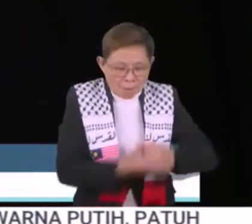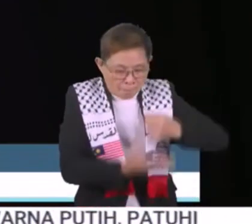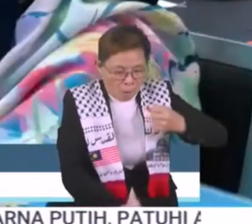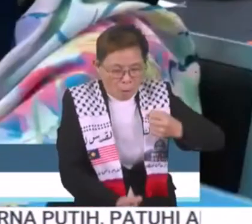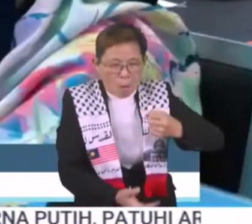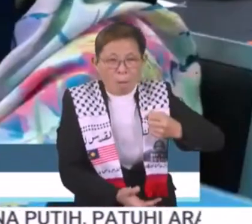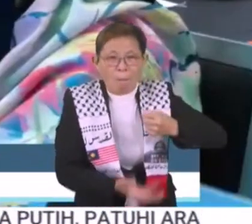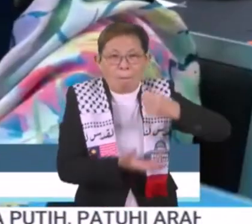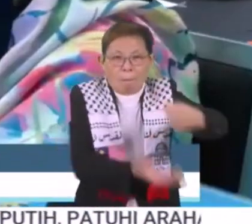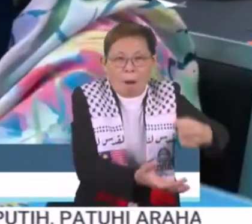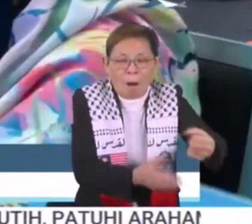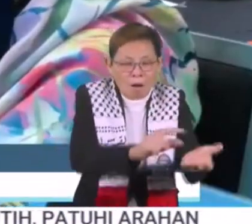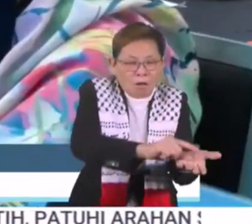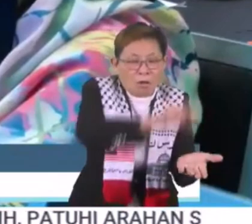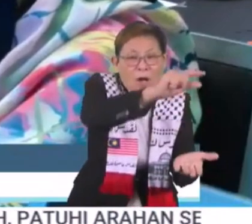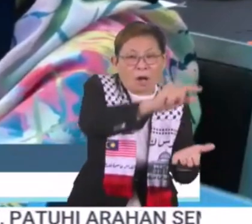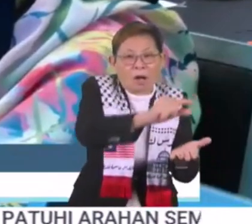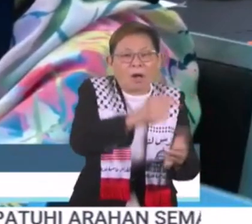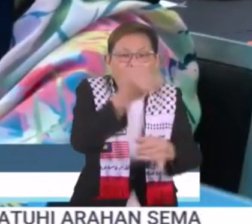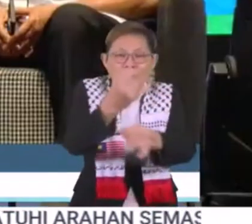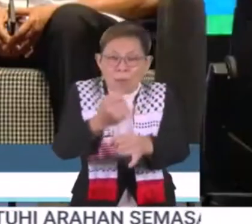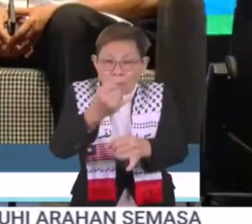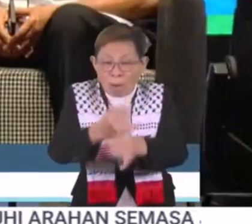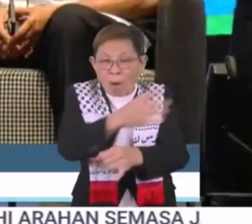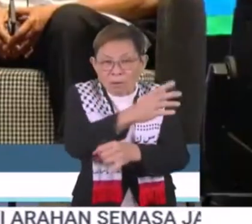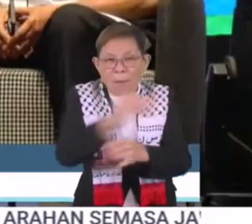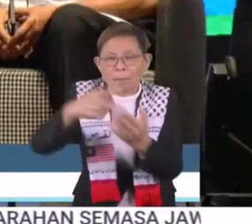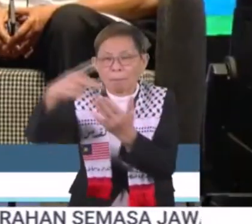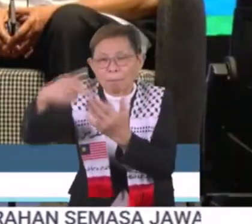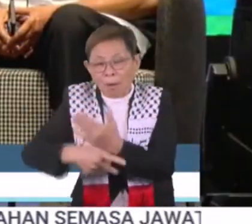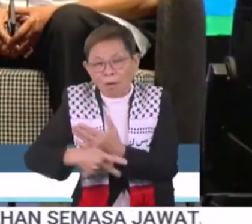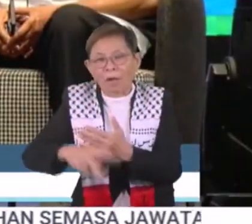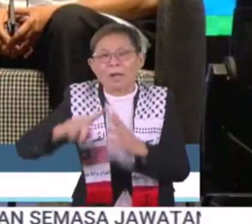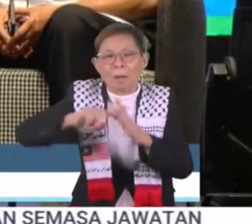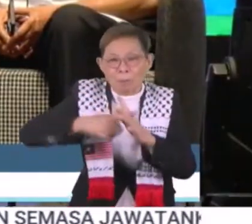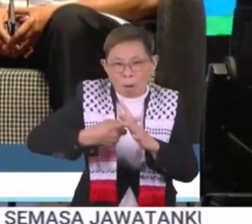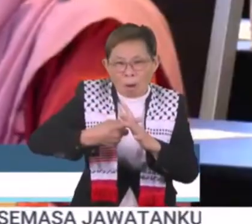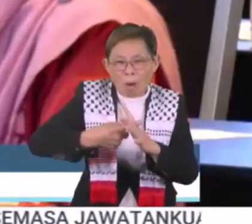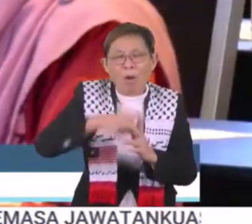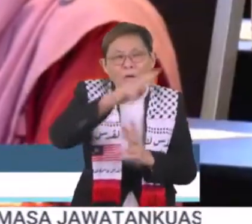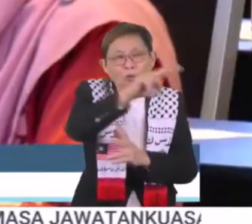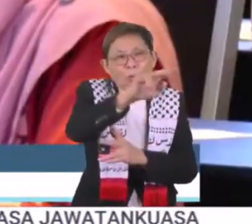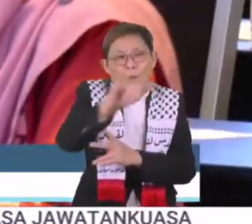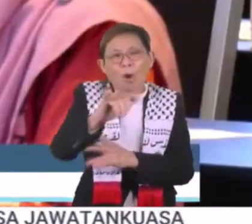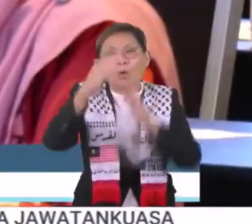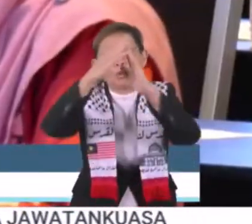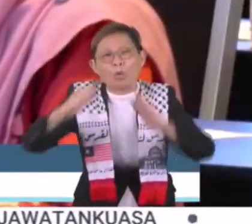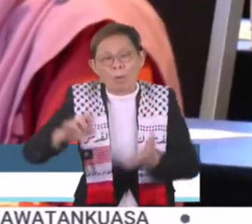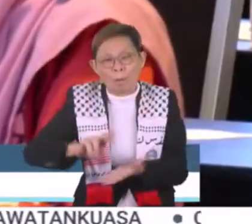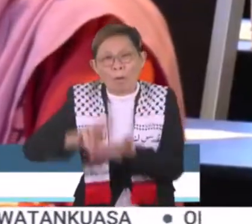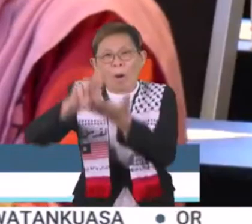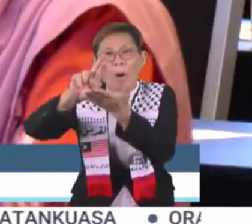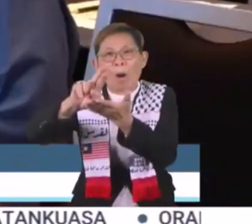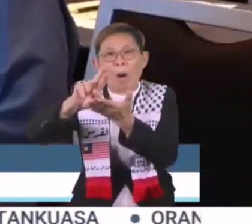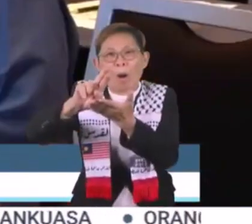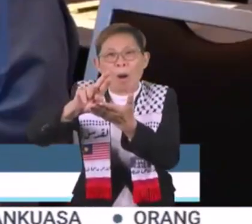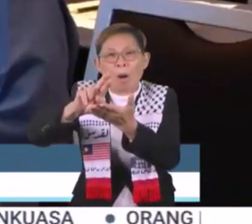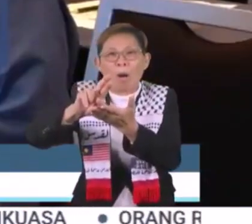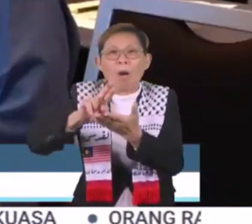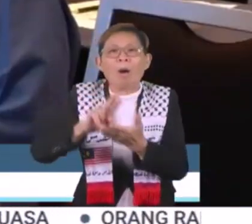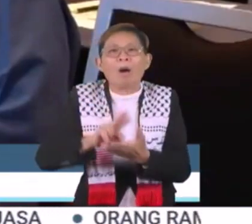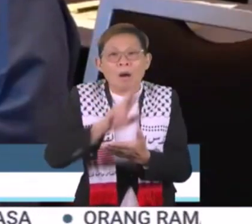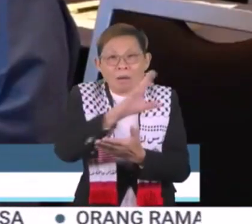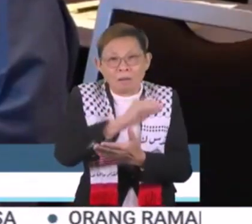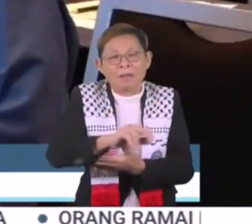Peruntukan disalur dalam bentuk geran kepada institusi dan program yang dilaksana oleh 26 rumah pemulihan rikab dan 3